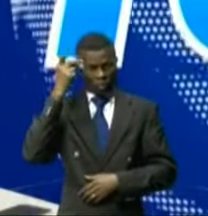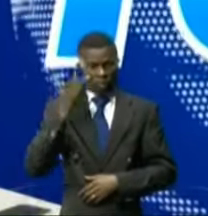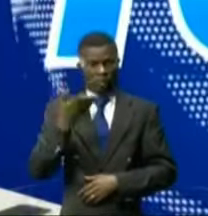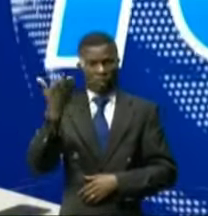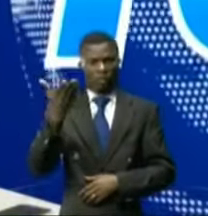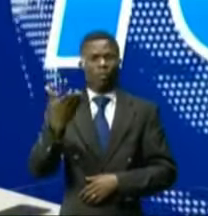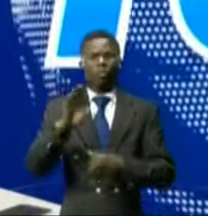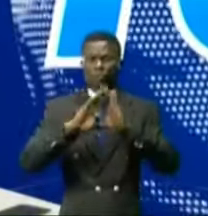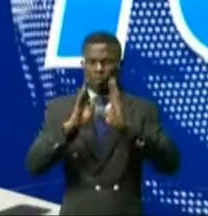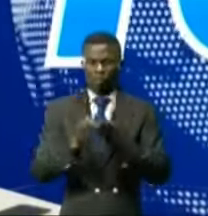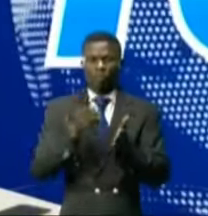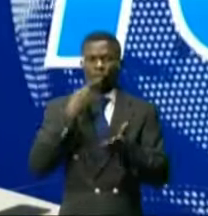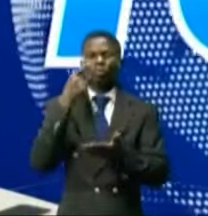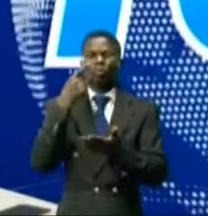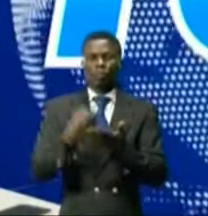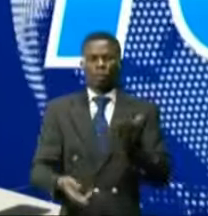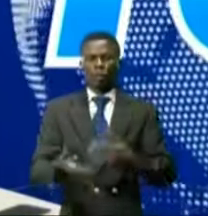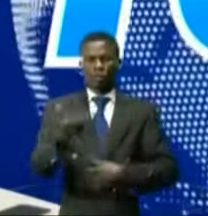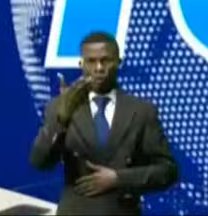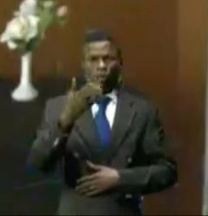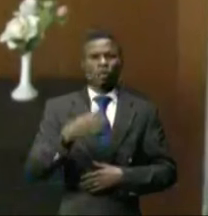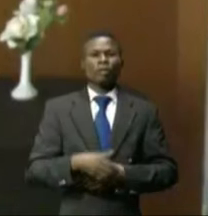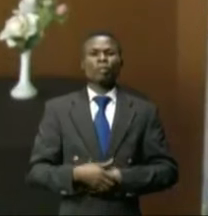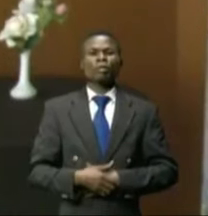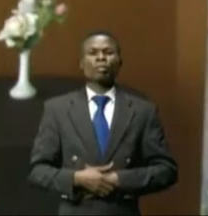René Kabamba et Eric Kabamba.